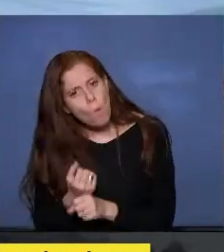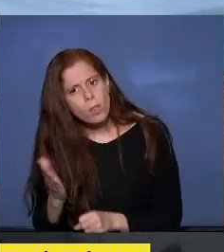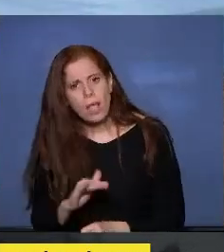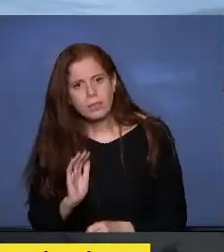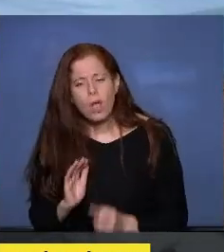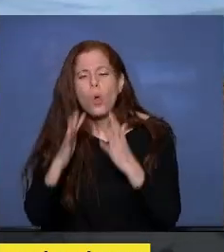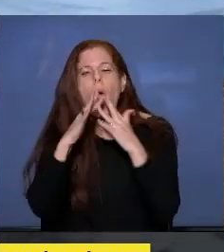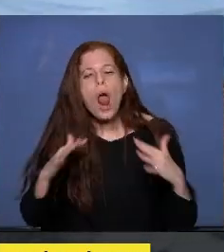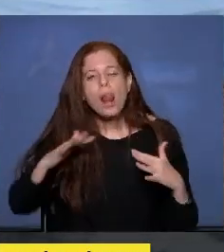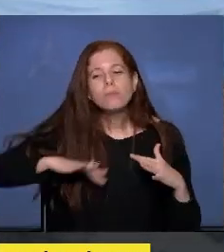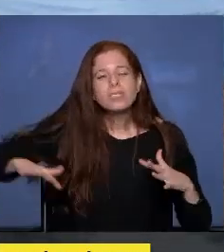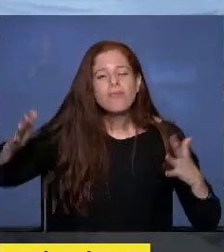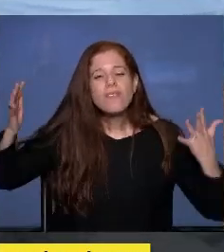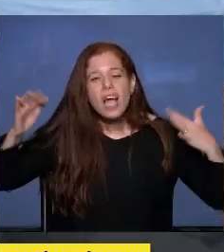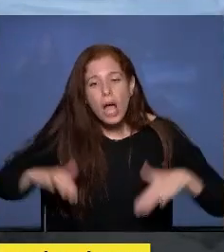מסביב קרסו,